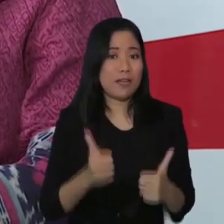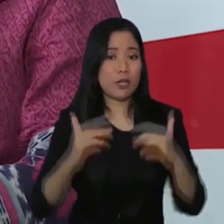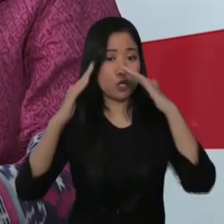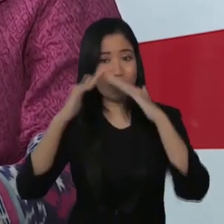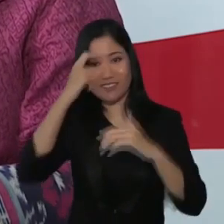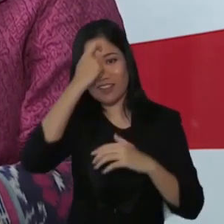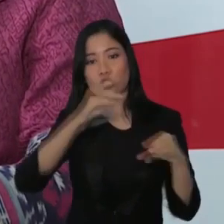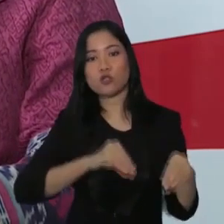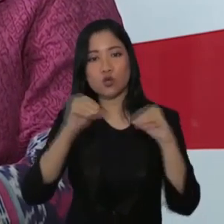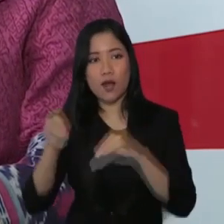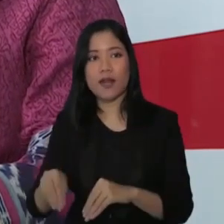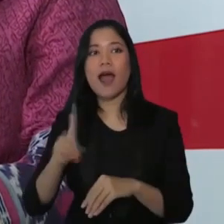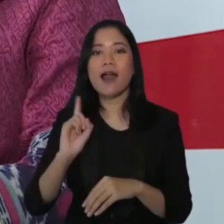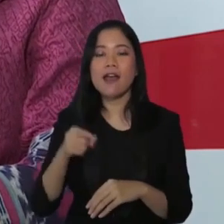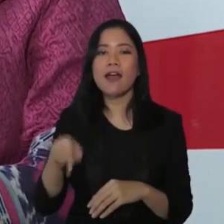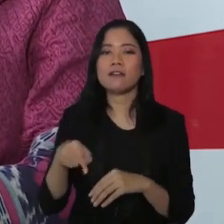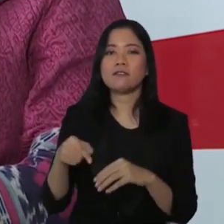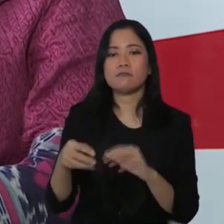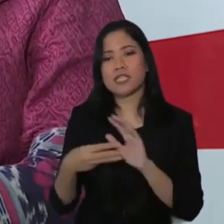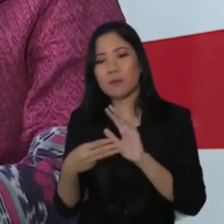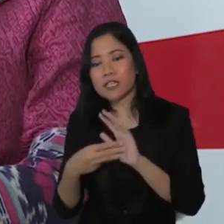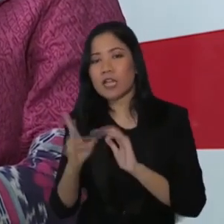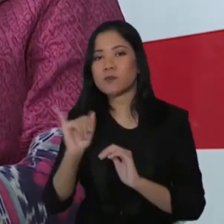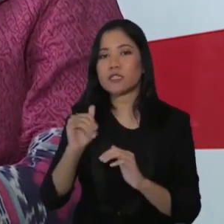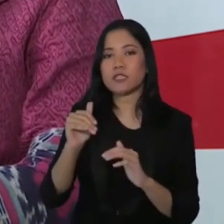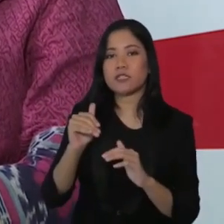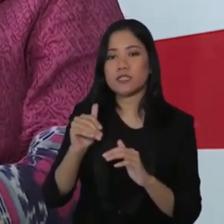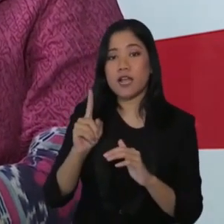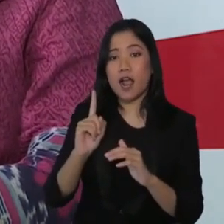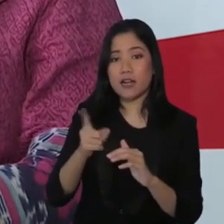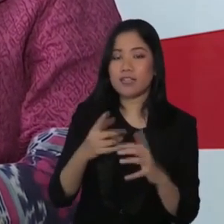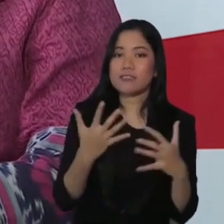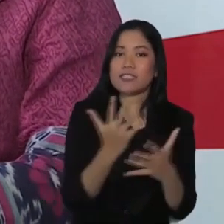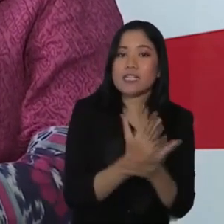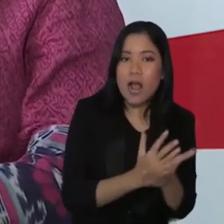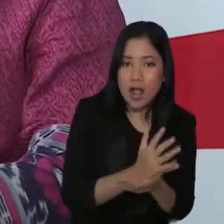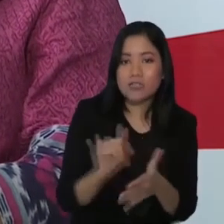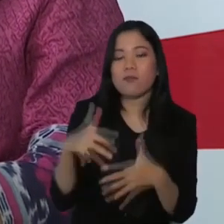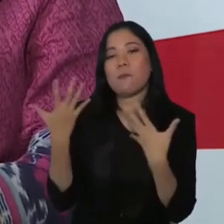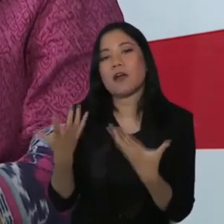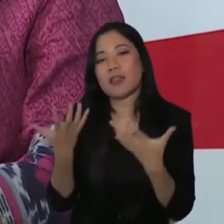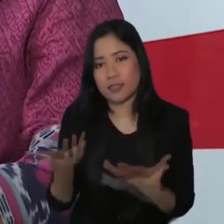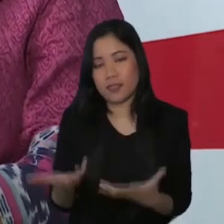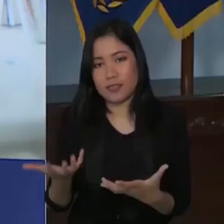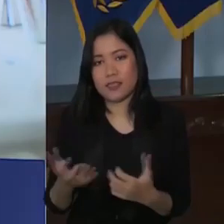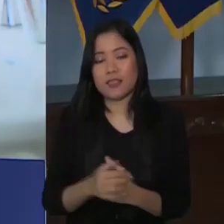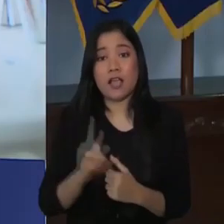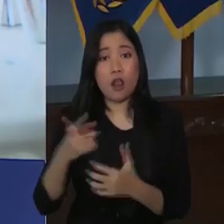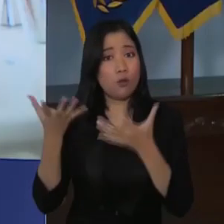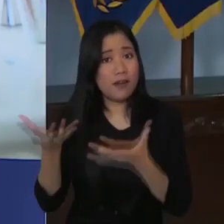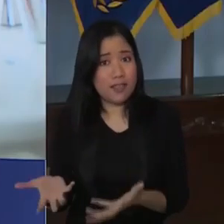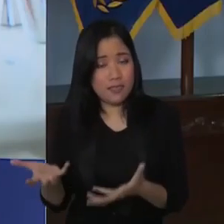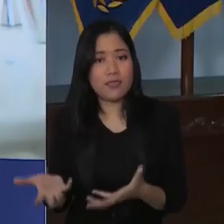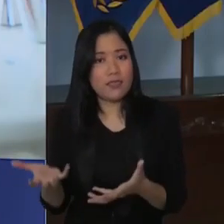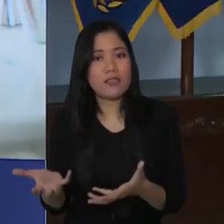itu menangani kasus-kasus yang termasuk klasifikasi sedang dan berat. Untuk kasus yang berat ini